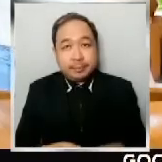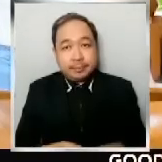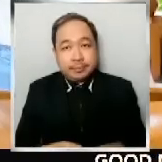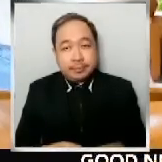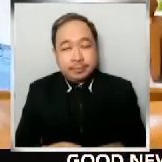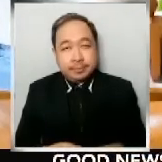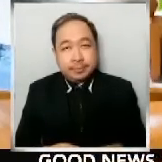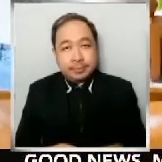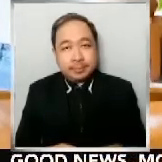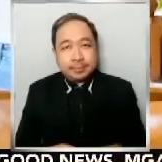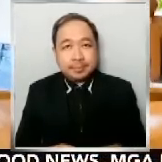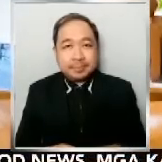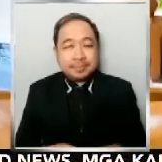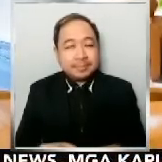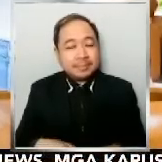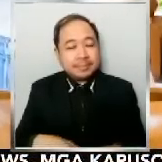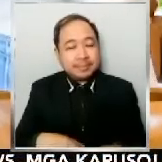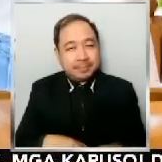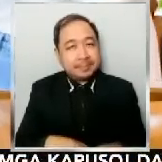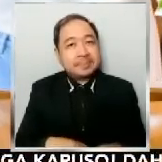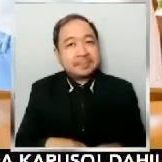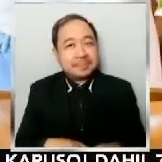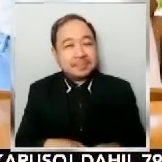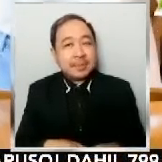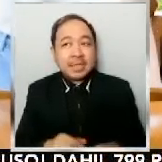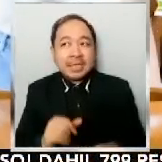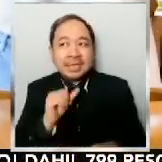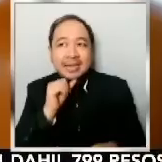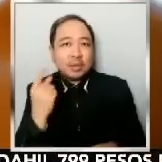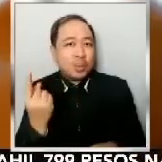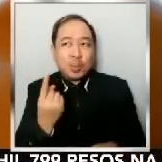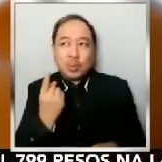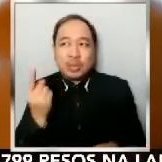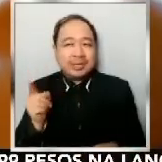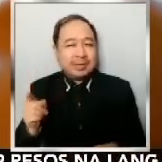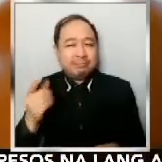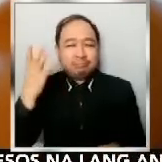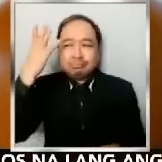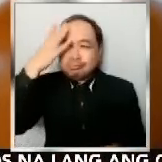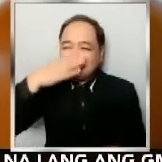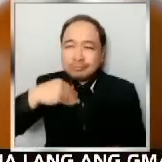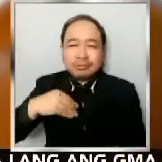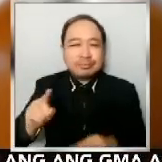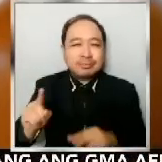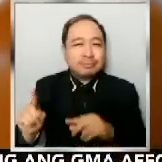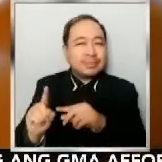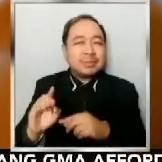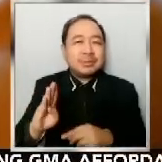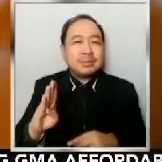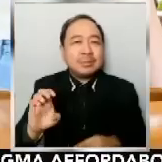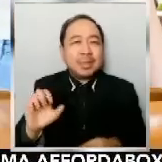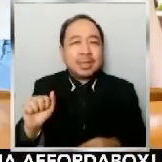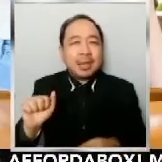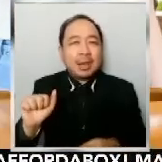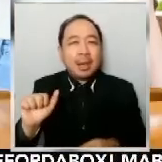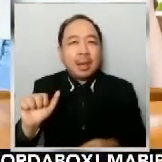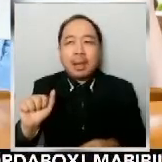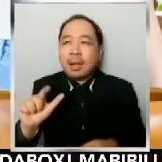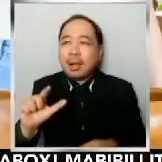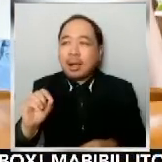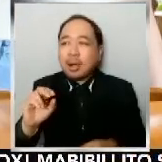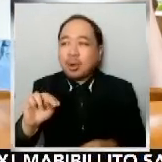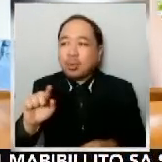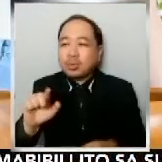Hello beautiful people! Hindi lang malaanghel na ganda ang mayroon si kapuso actress Bea Alonzo.